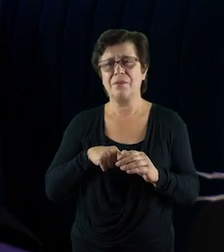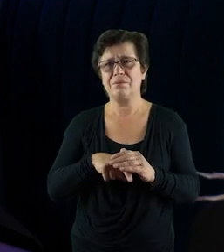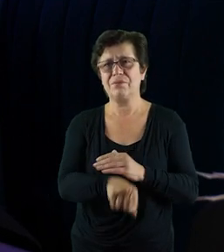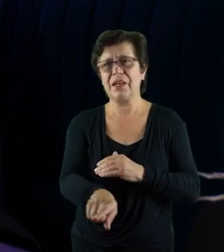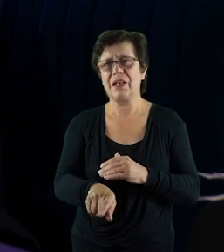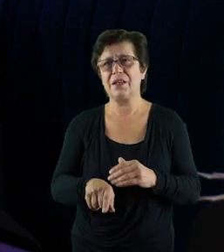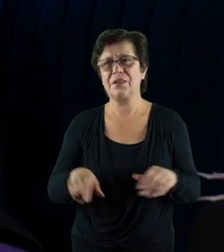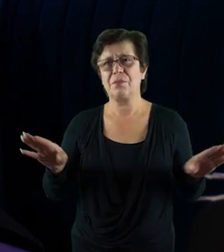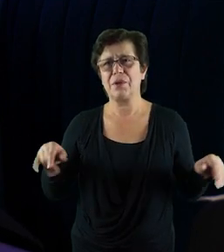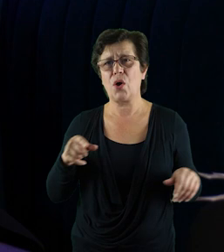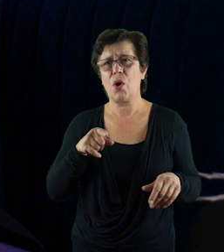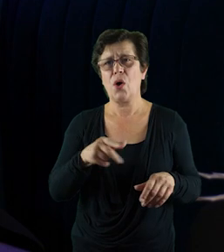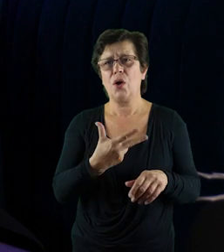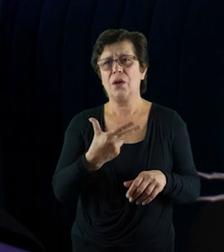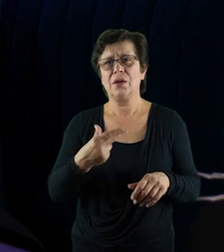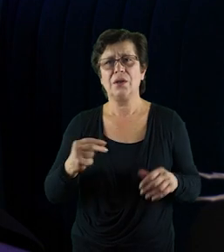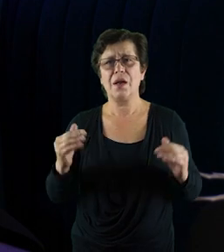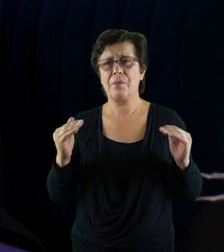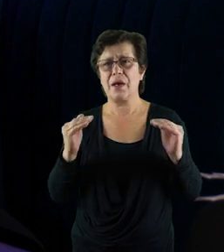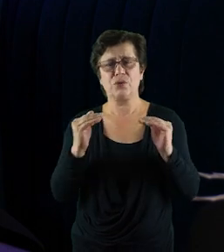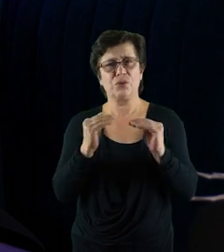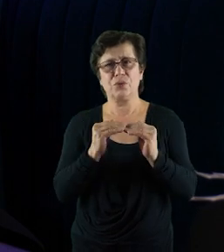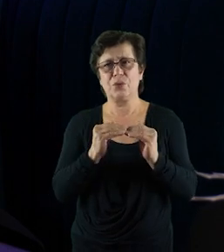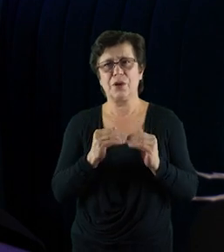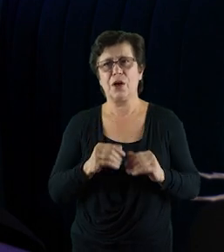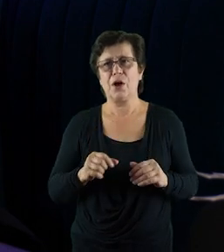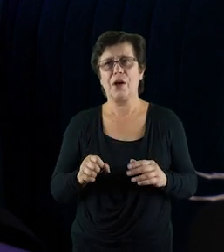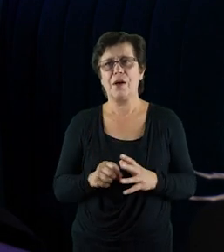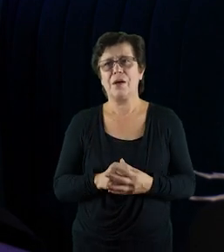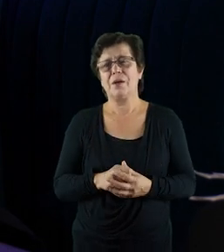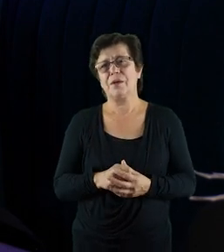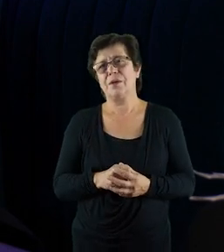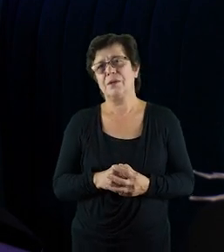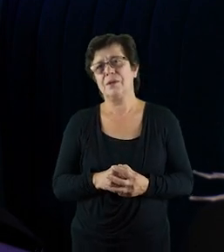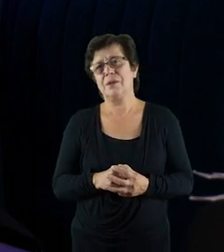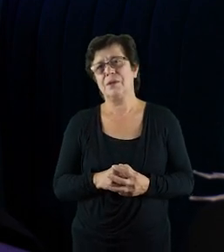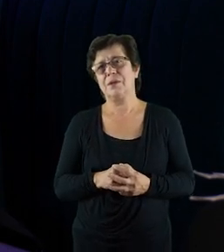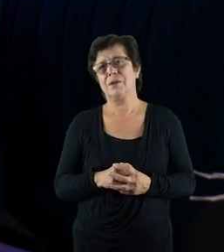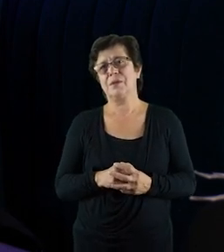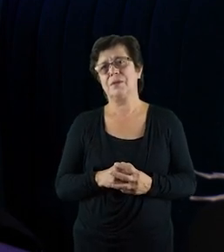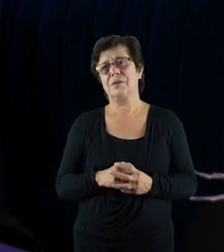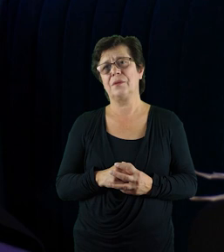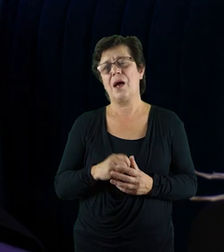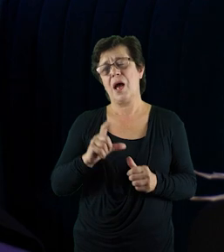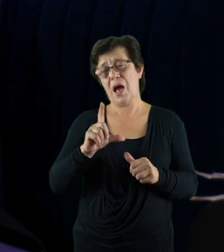On rzeczywiście nie pasuje do pewnych rzeczy, natomiast no, istniał w